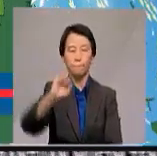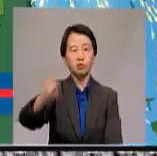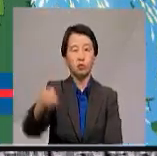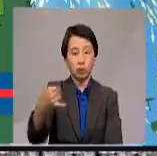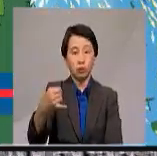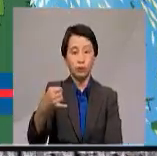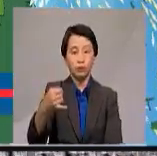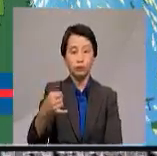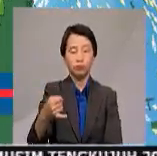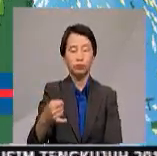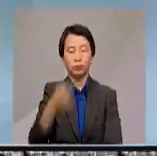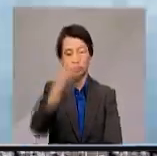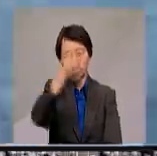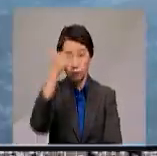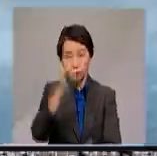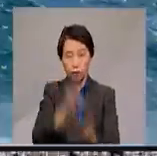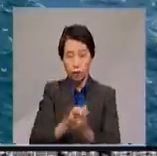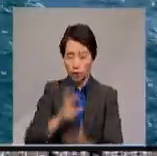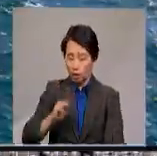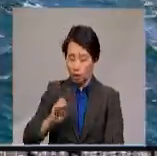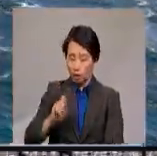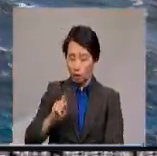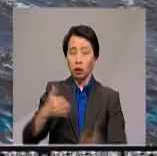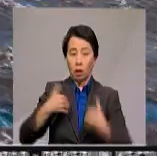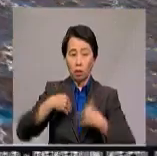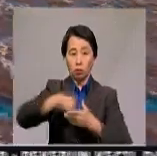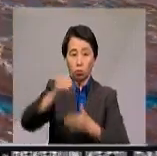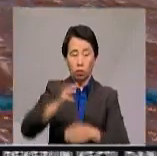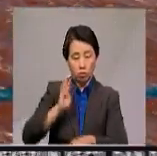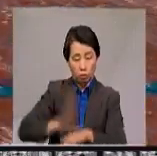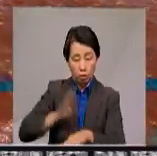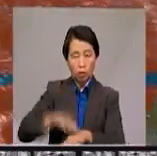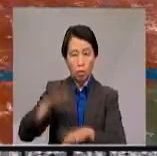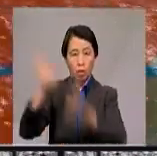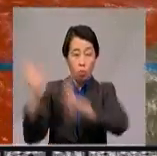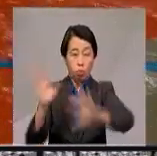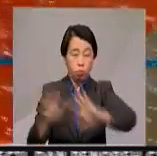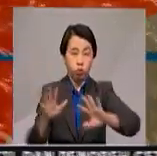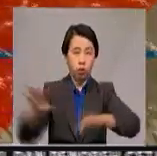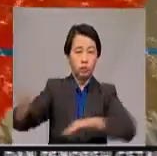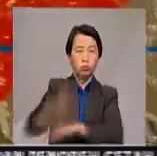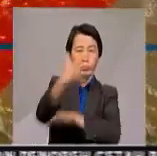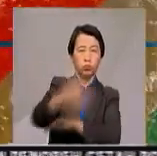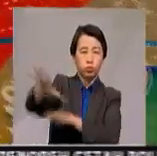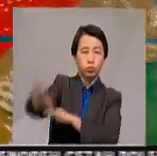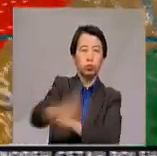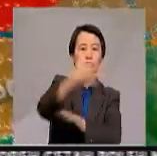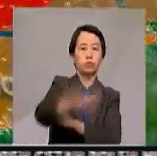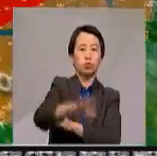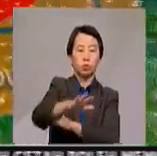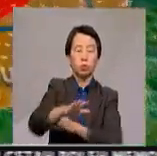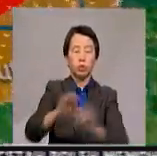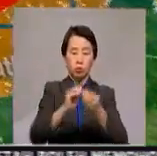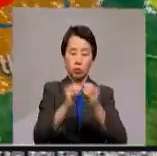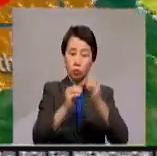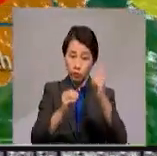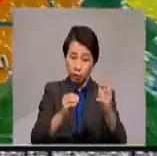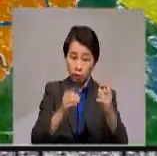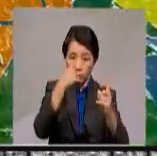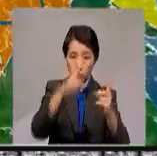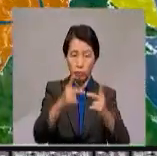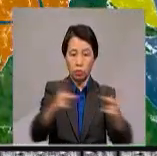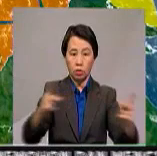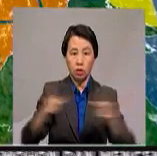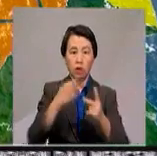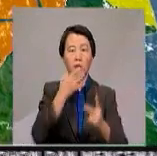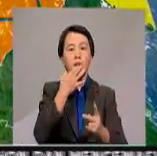sejam. Oleh itu, jabatan kami turut mengeluarkan amaran angin kencang dan laut bergelora. Kategori pertama bagi kawasan